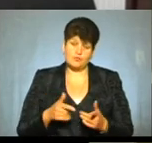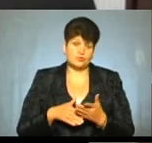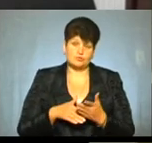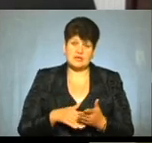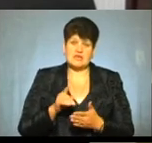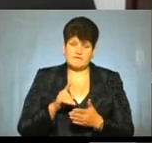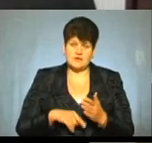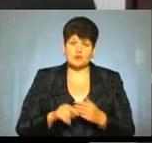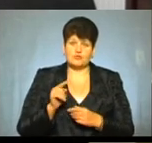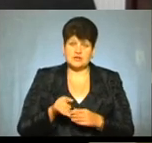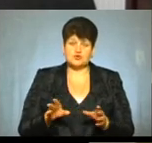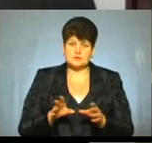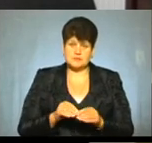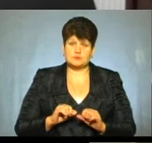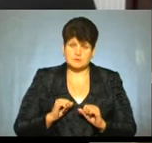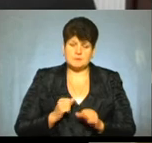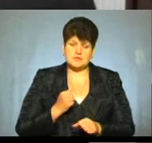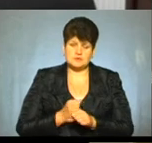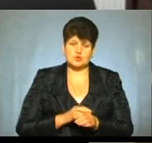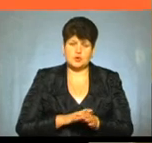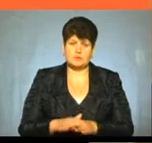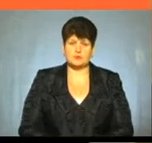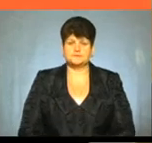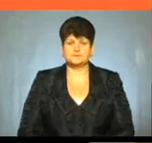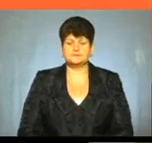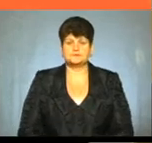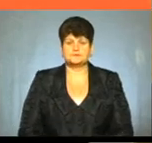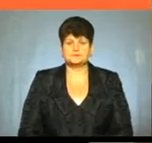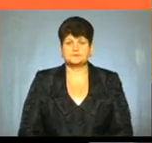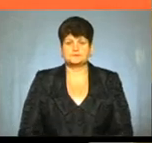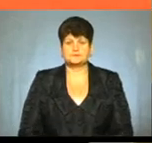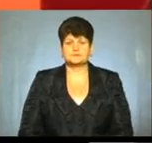готов допомогти. Я вірю в те, що спільними зусиллями ми зробимо.